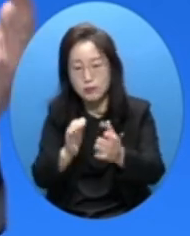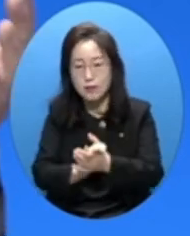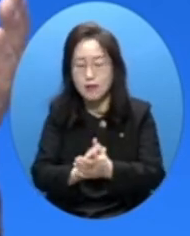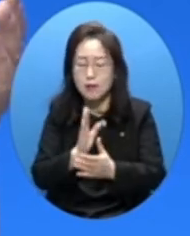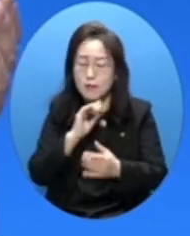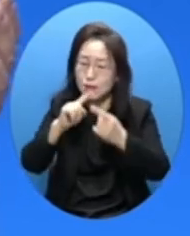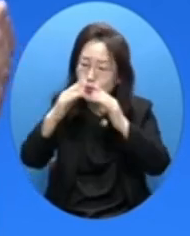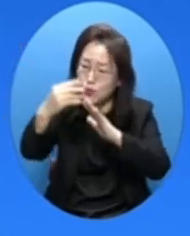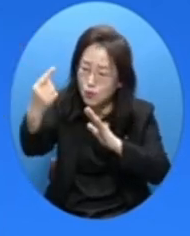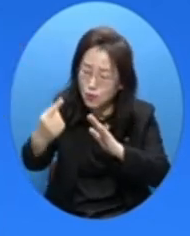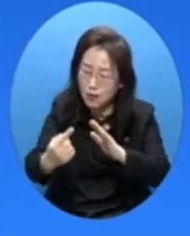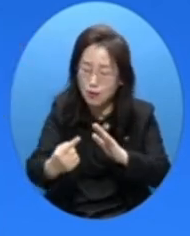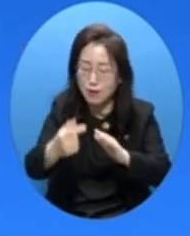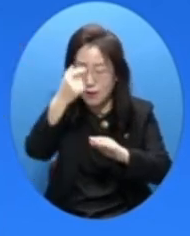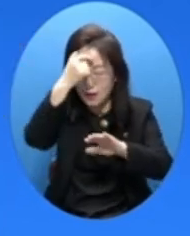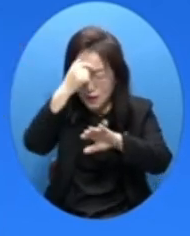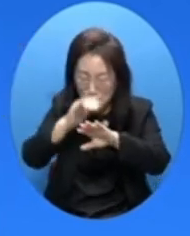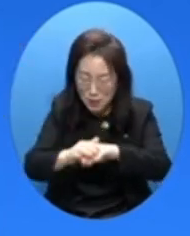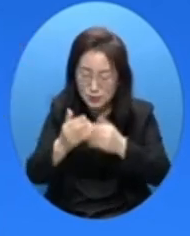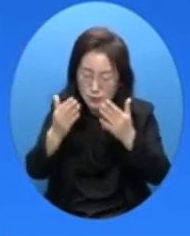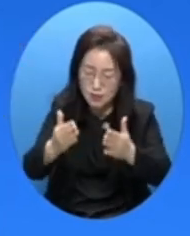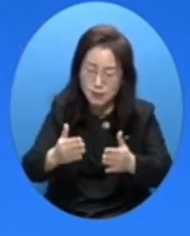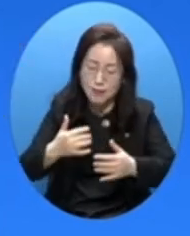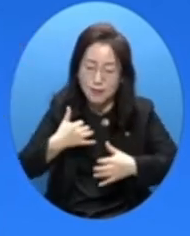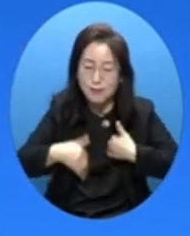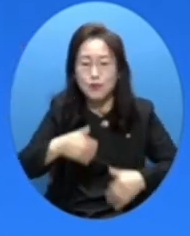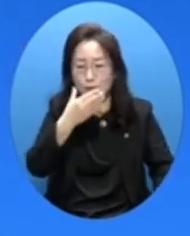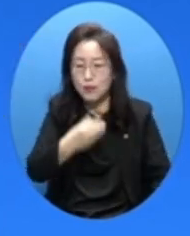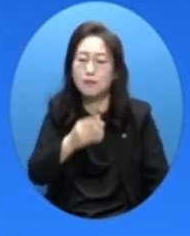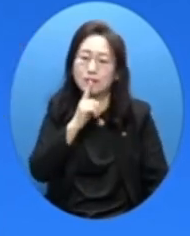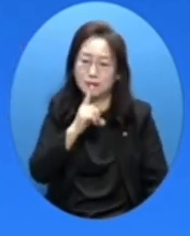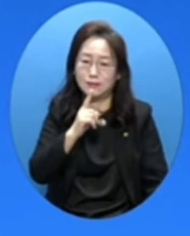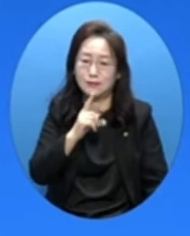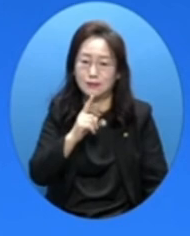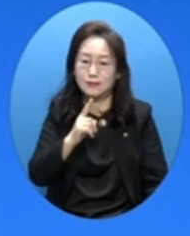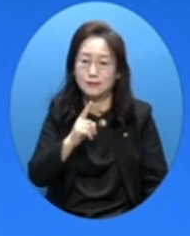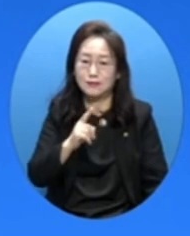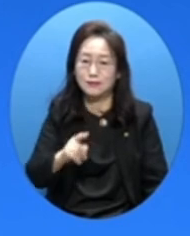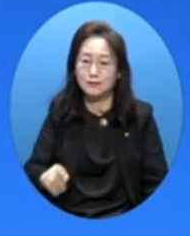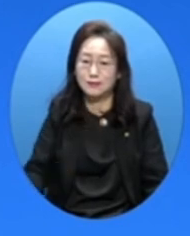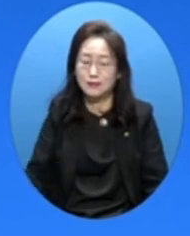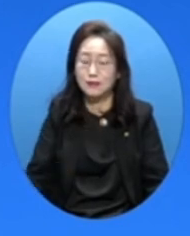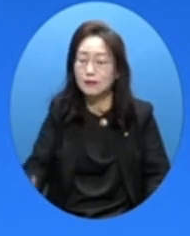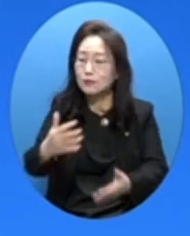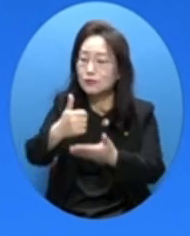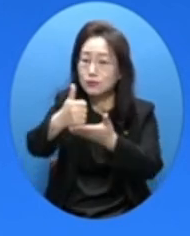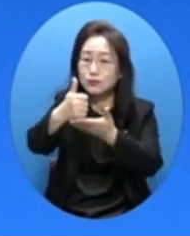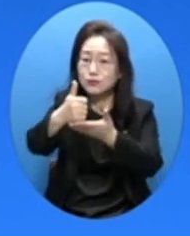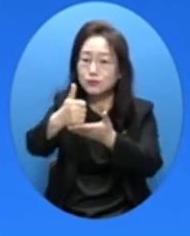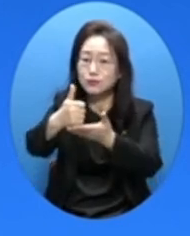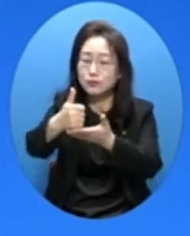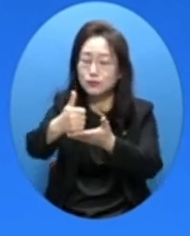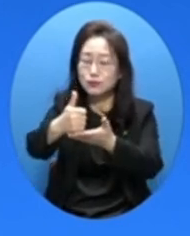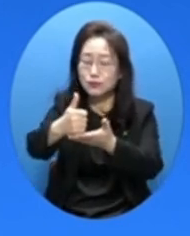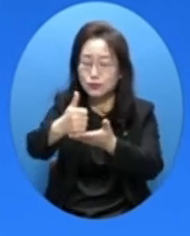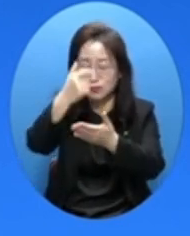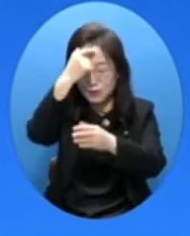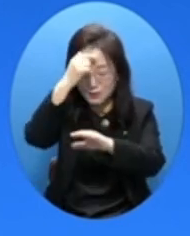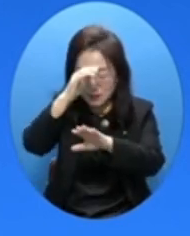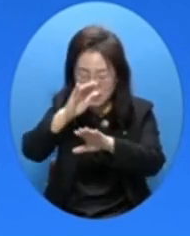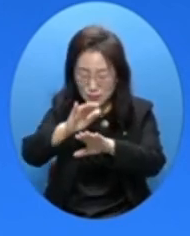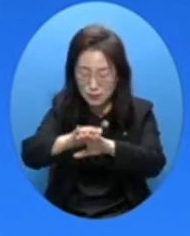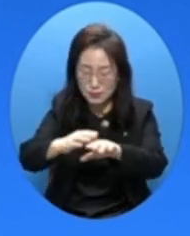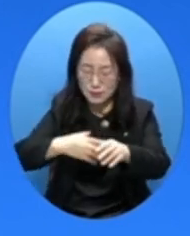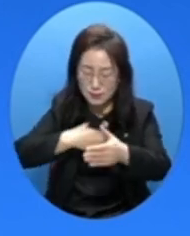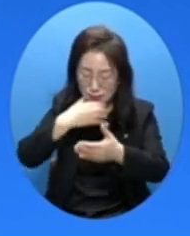기쁨이에요. 교회 나와서 예배드리니까 너무 행복하고 기쁘고 그래서 주 앞에 예배드리는 때 감격의